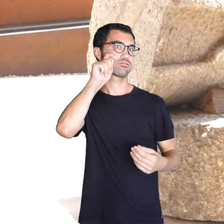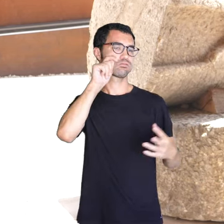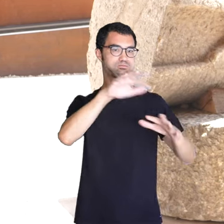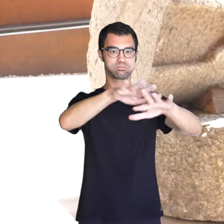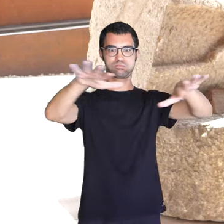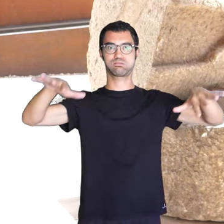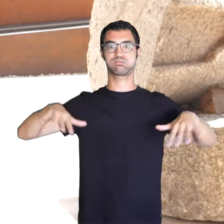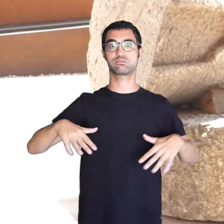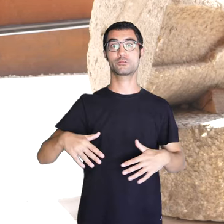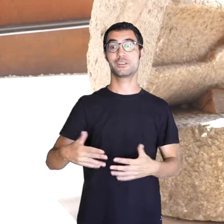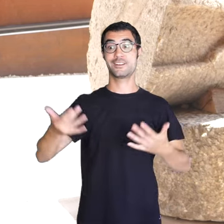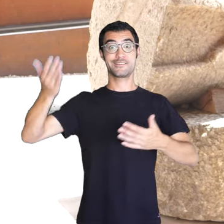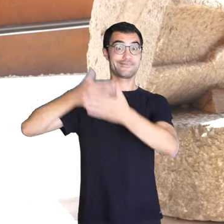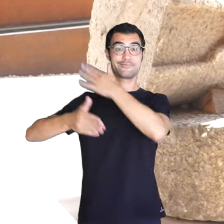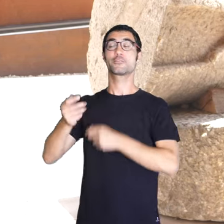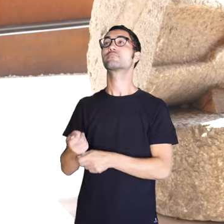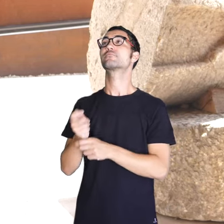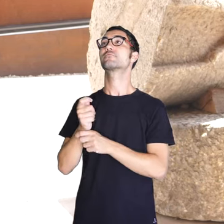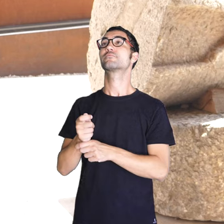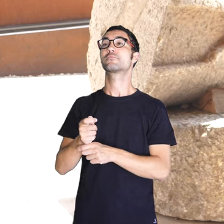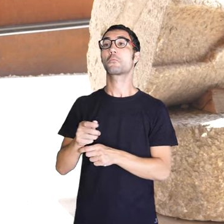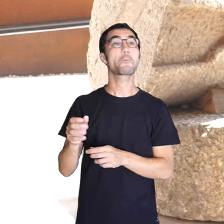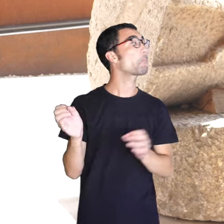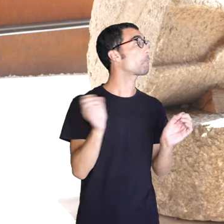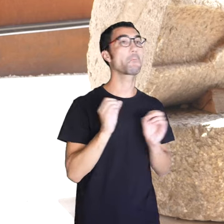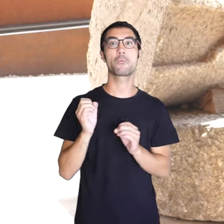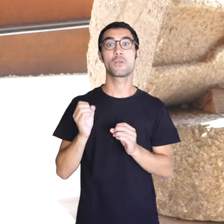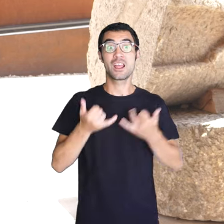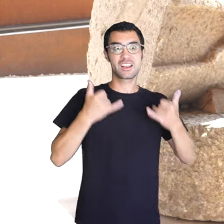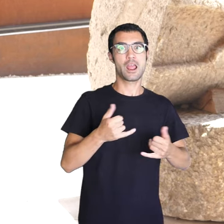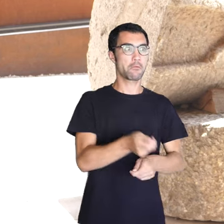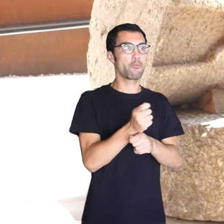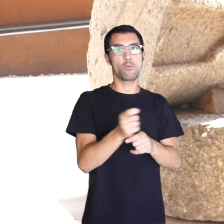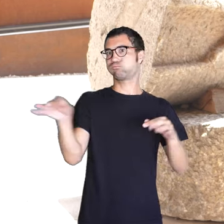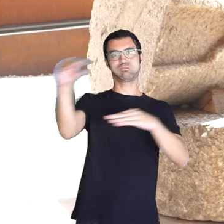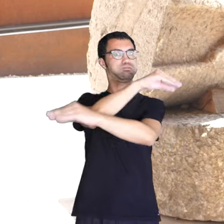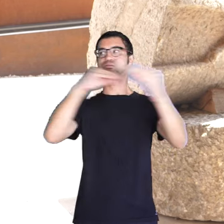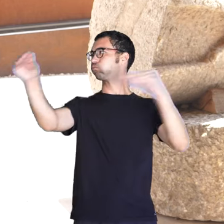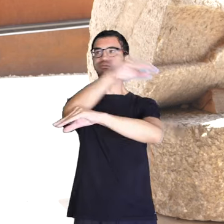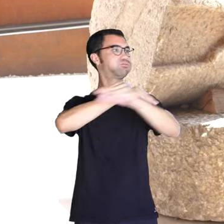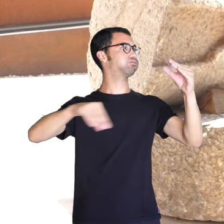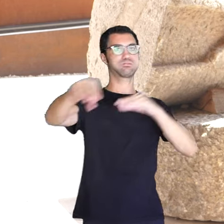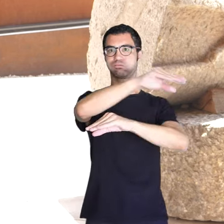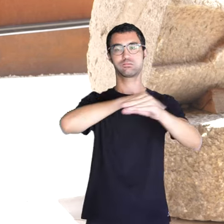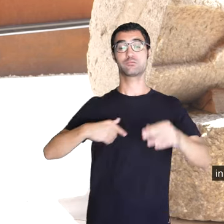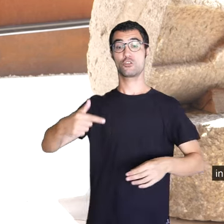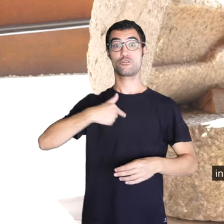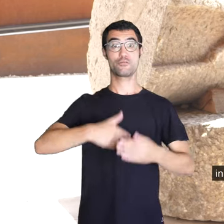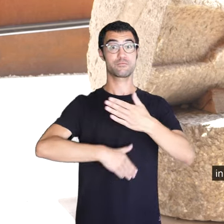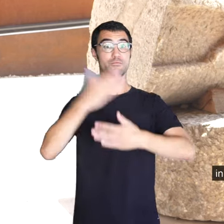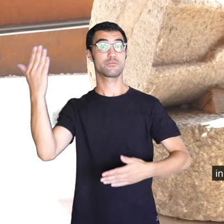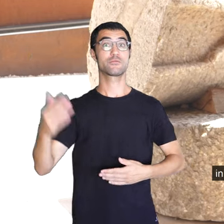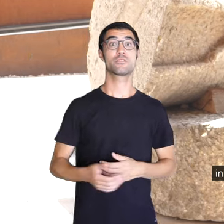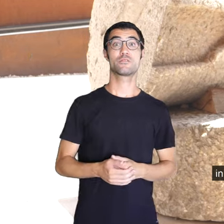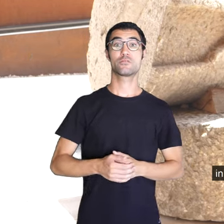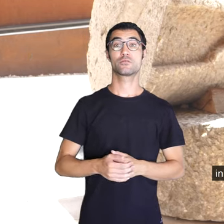És una intranquil·litat que estàs allà. Entestant, quan vaig començar amb Antoni Blau, pues, per